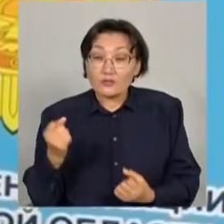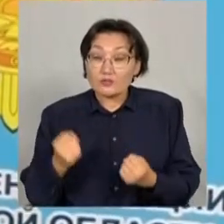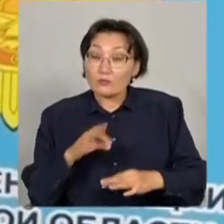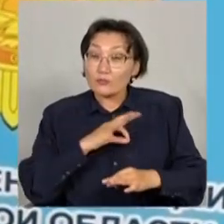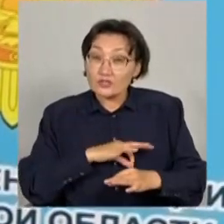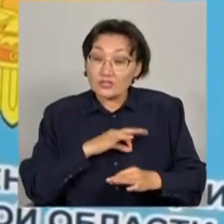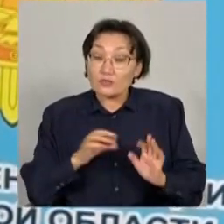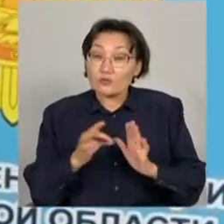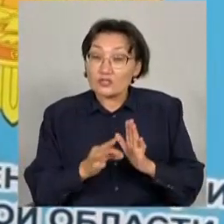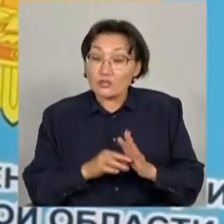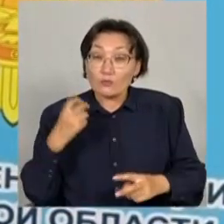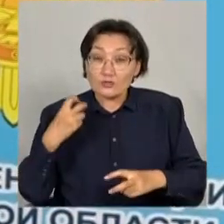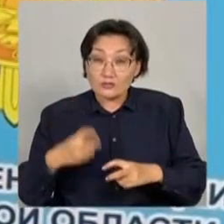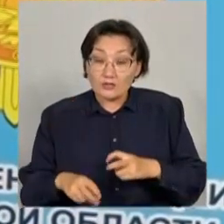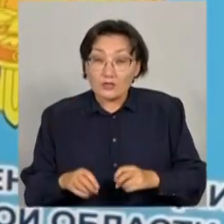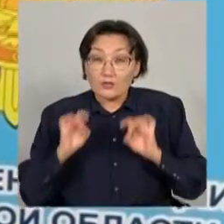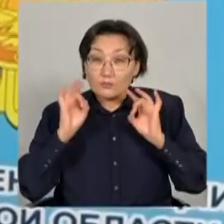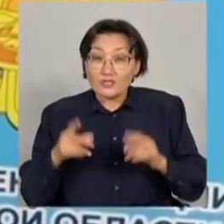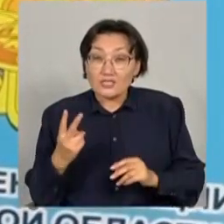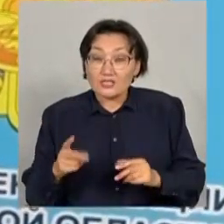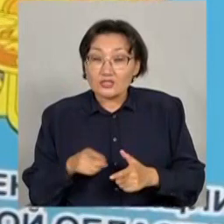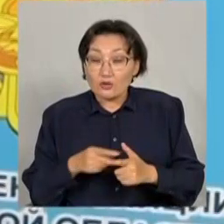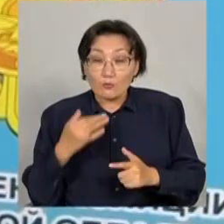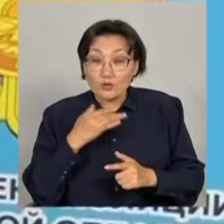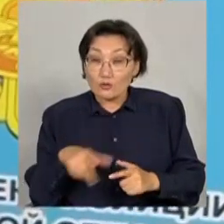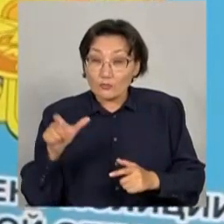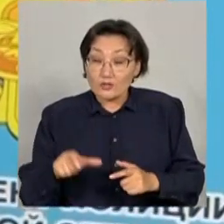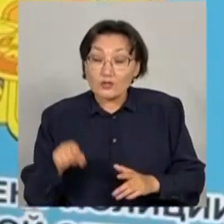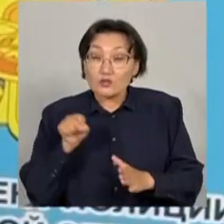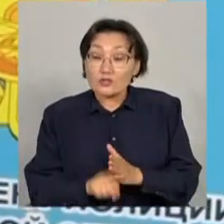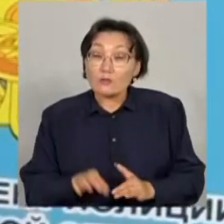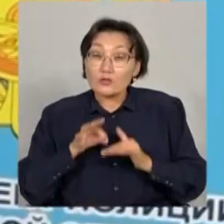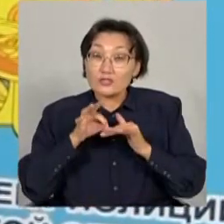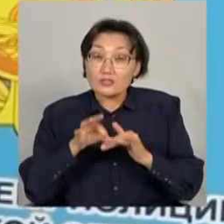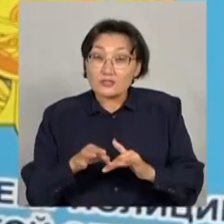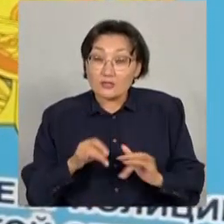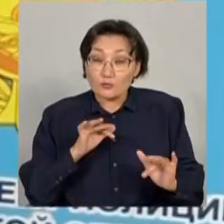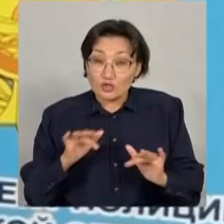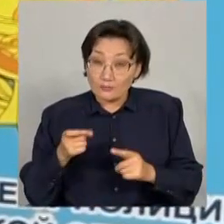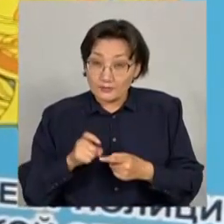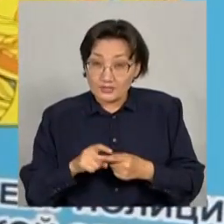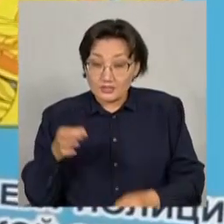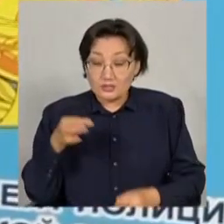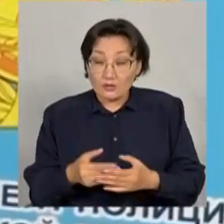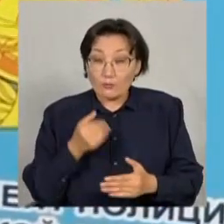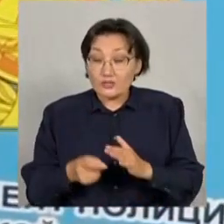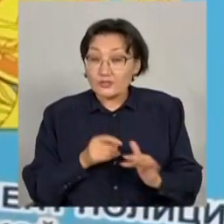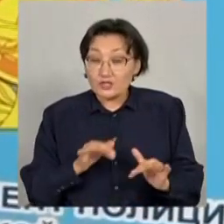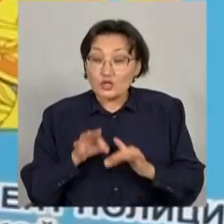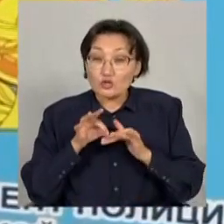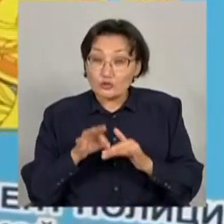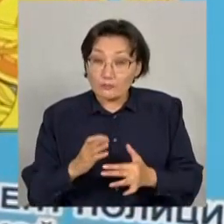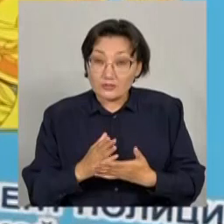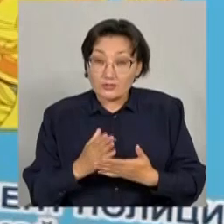пайдалану қағидаларын бұзуы, абайсызда 2 немесе одан да көп адамның өліміне әкеп соққан іс-әрекеті бойынша сотқа дейінгі тергеу жүргізіліп